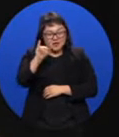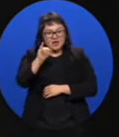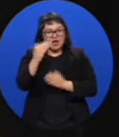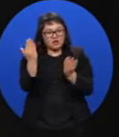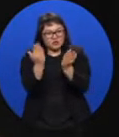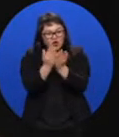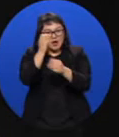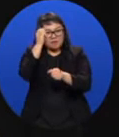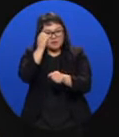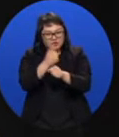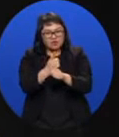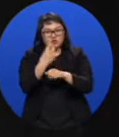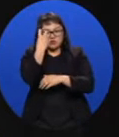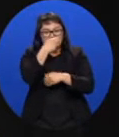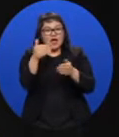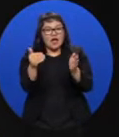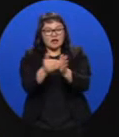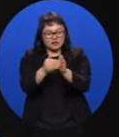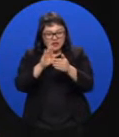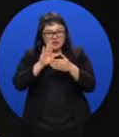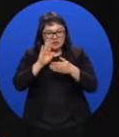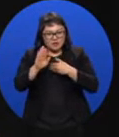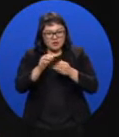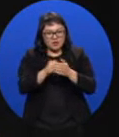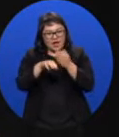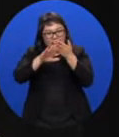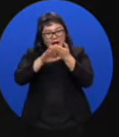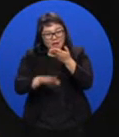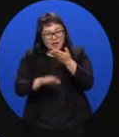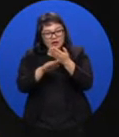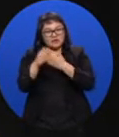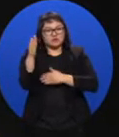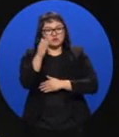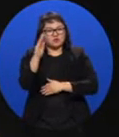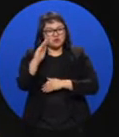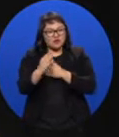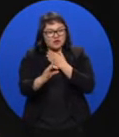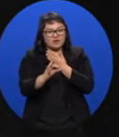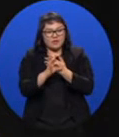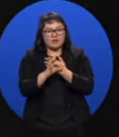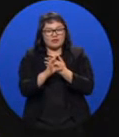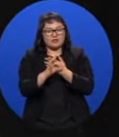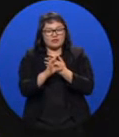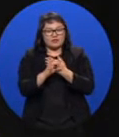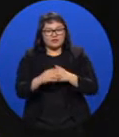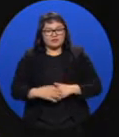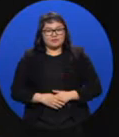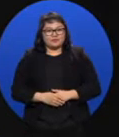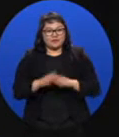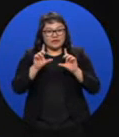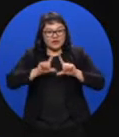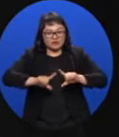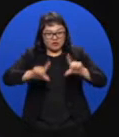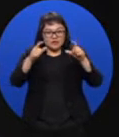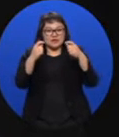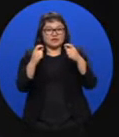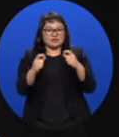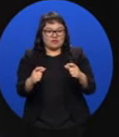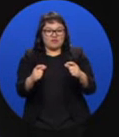끝나는 올 뭐 하반기쯤 되면 이 성산